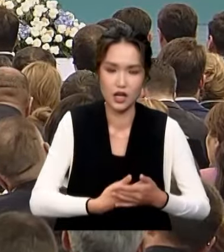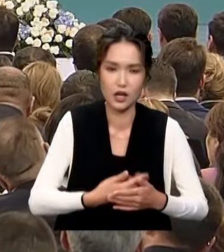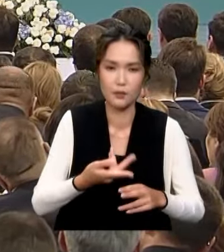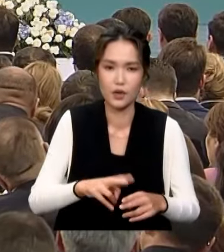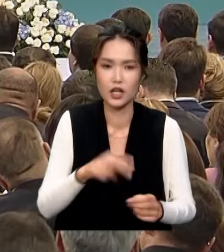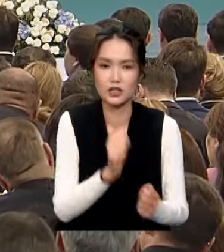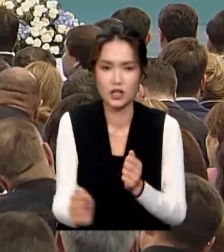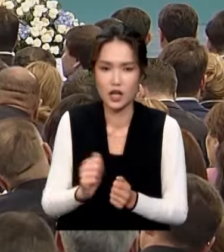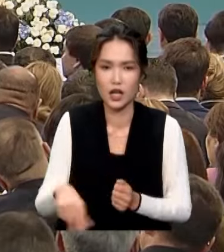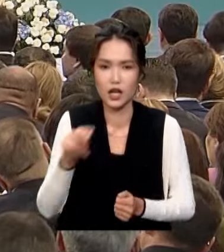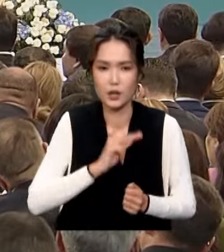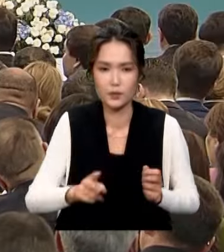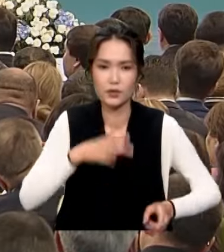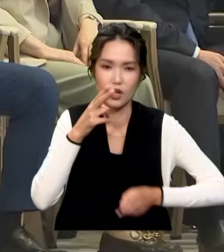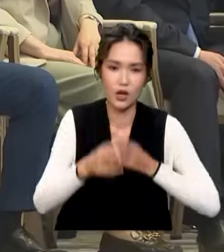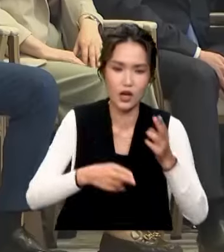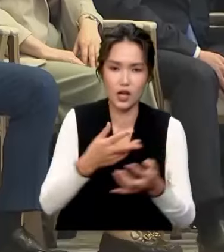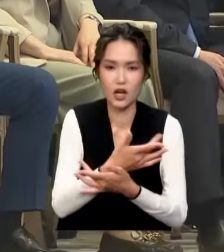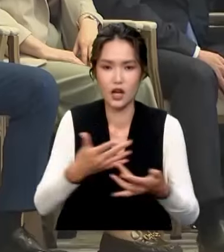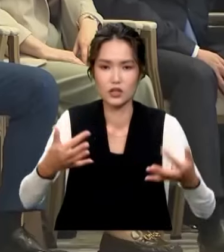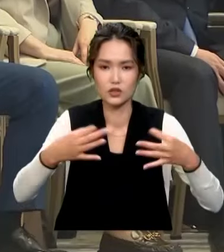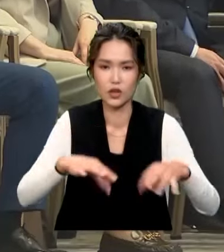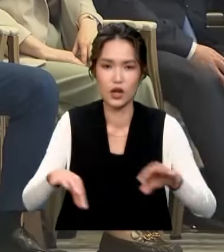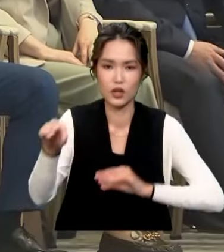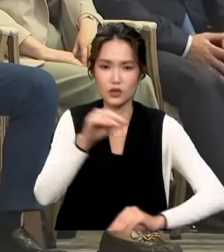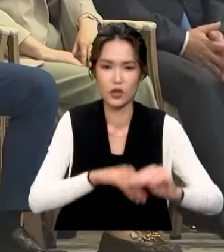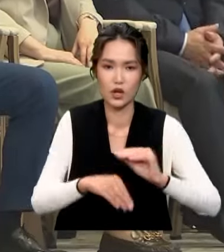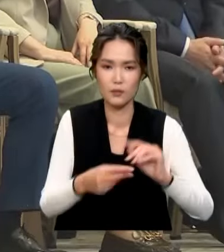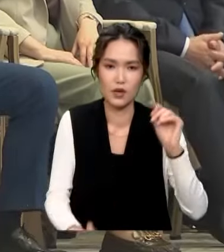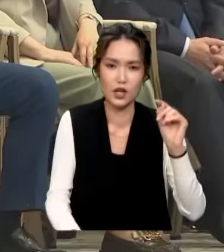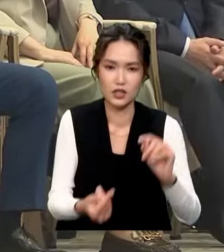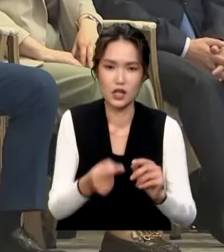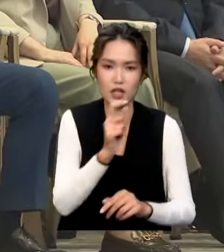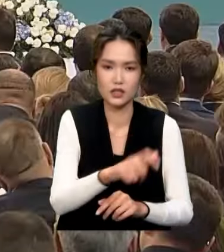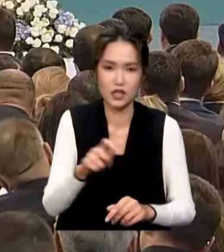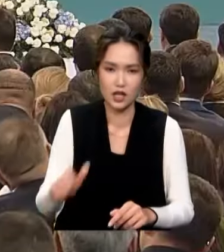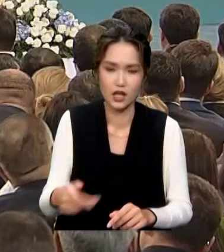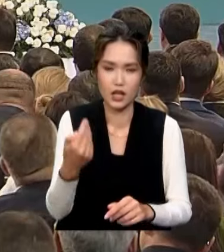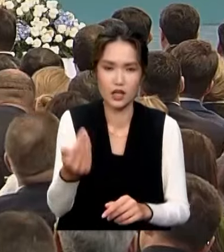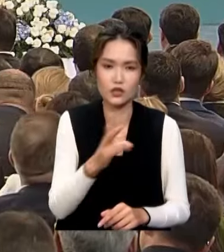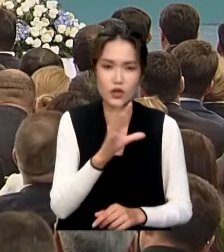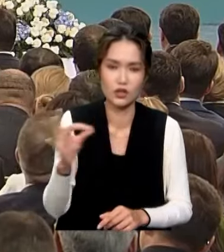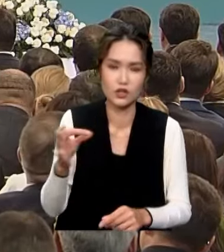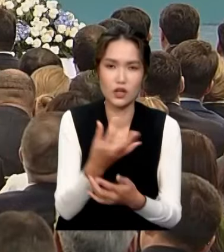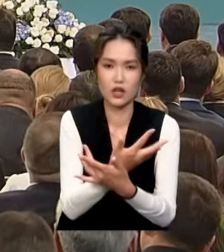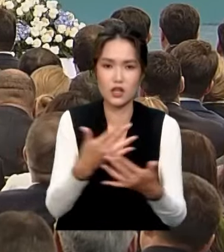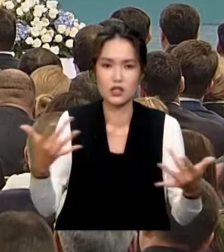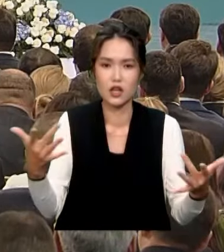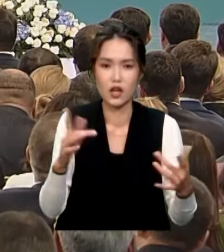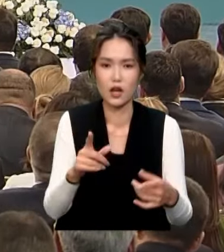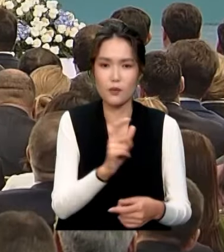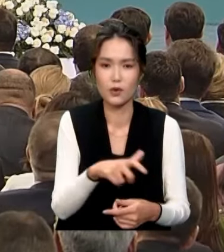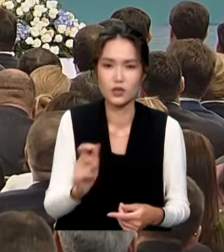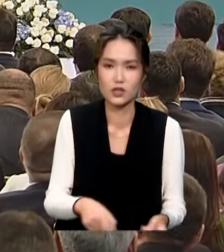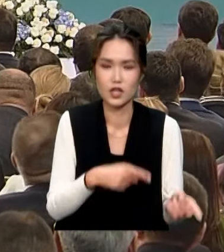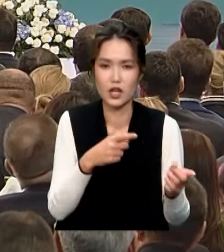Әкімнің жұмысына сын көзбен қарау демократиялық қоғамға тән қалыпты нәрсе. Бірақ сынағанның